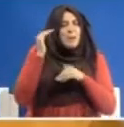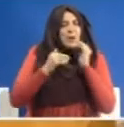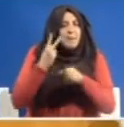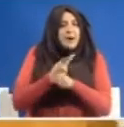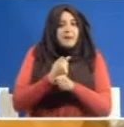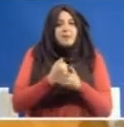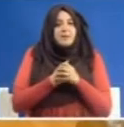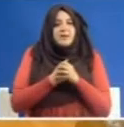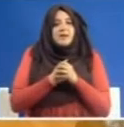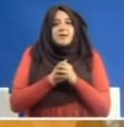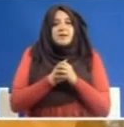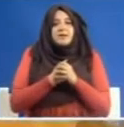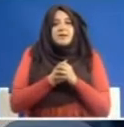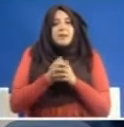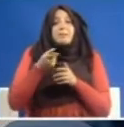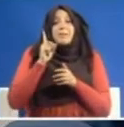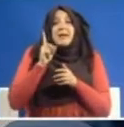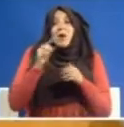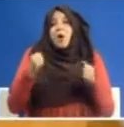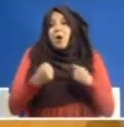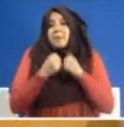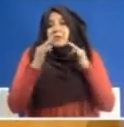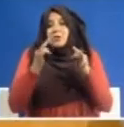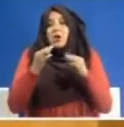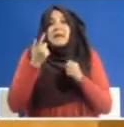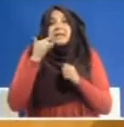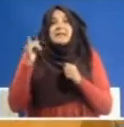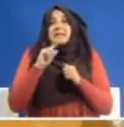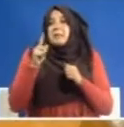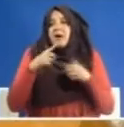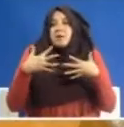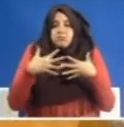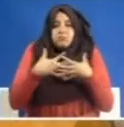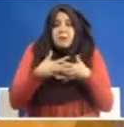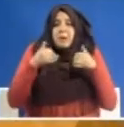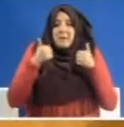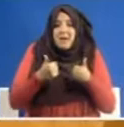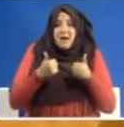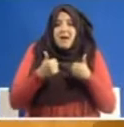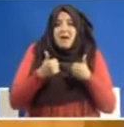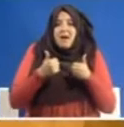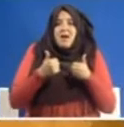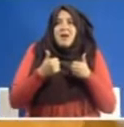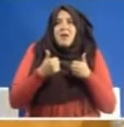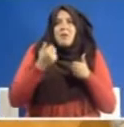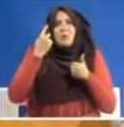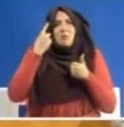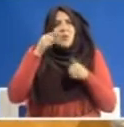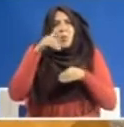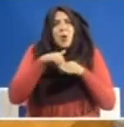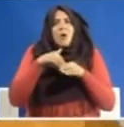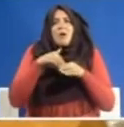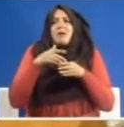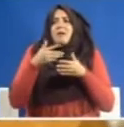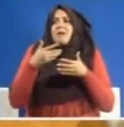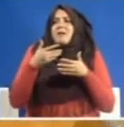من أبناء بناتنا إذا كان غير منسجم معها فهو لا يؤمن بها، وهو يستطيع أن يتجاوز هذه البرامج، يعني حتى